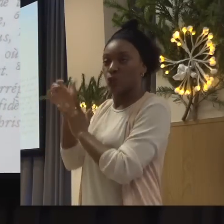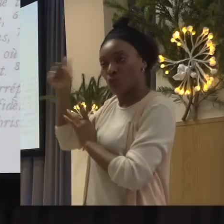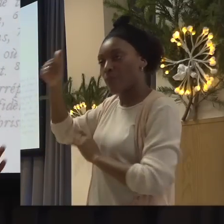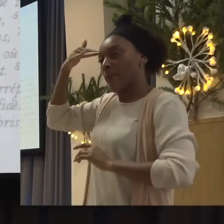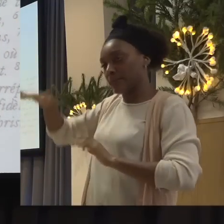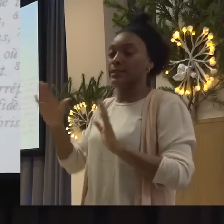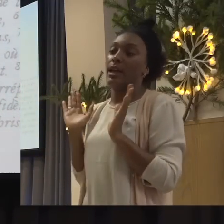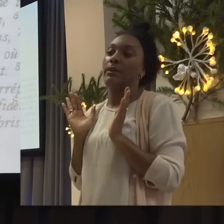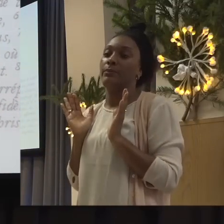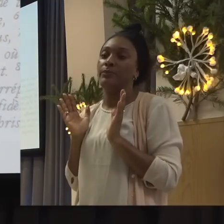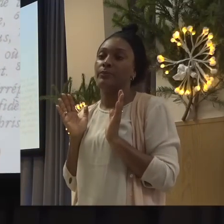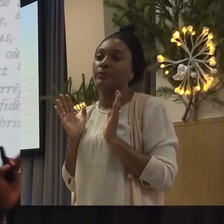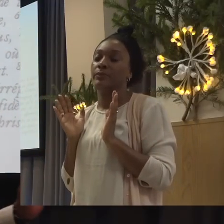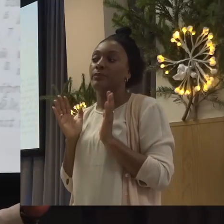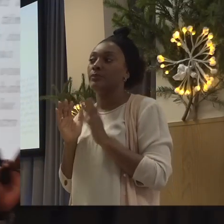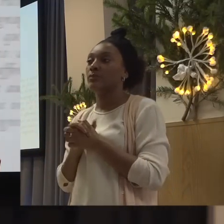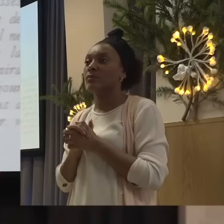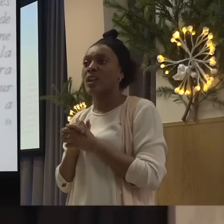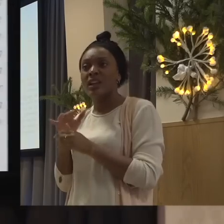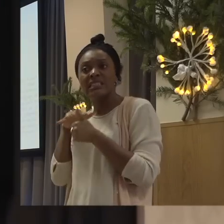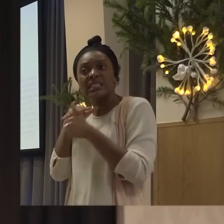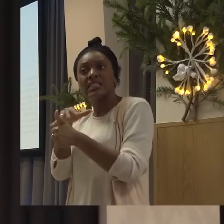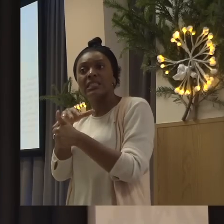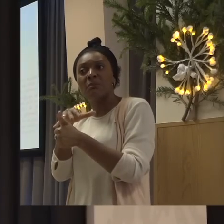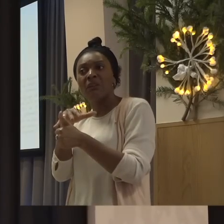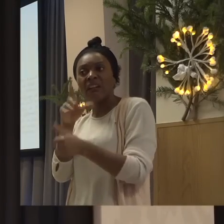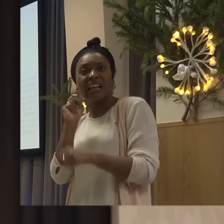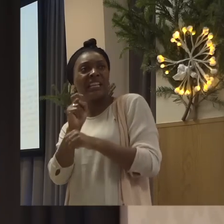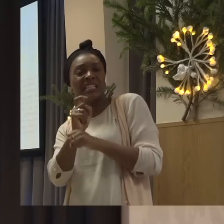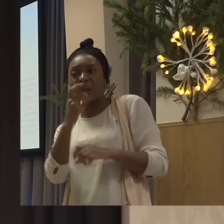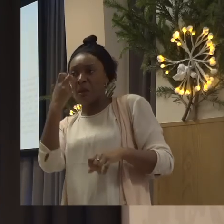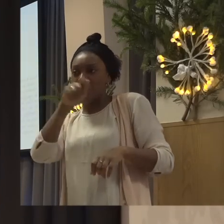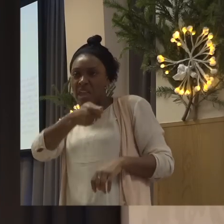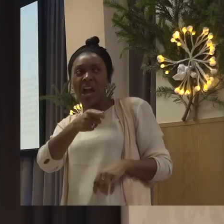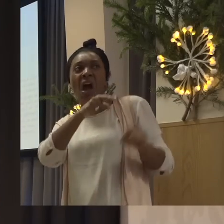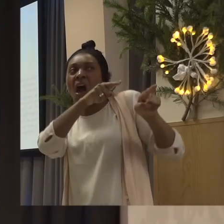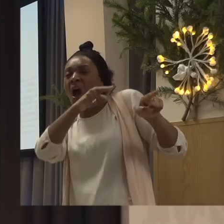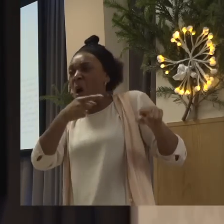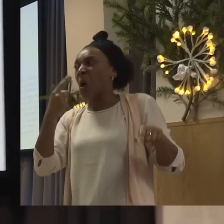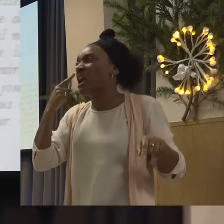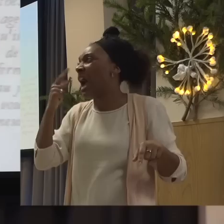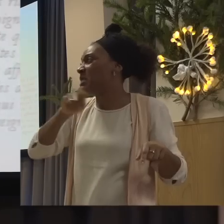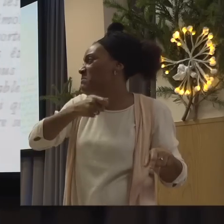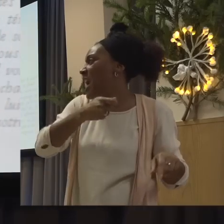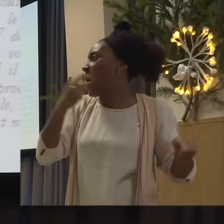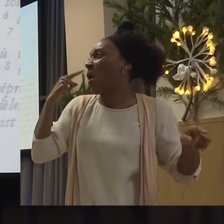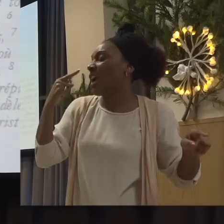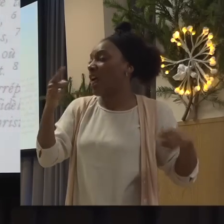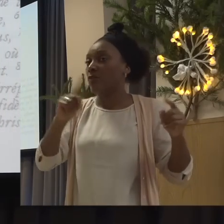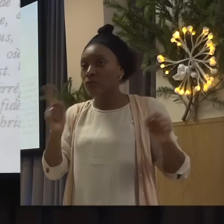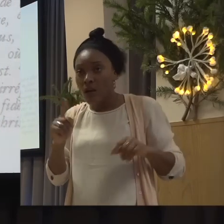Les apôtres ne commentent pas les écarts de comportement de Pierre. Personne ne commente. Ils vont